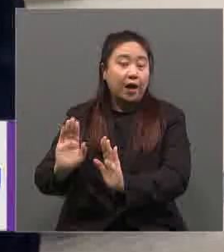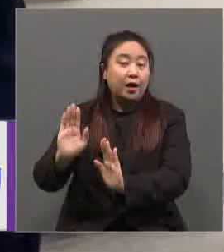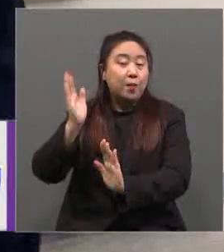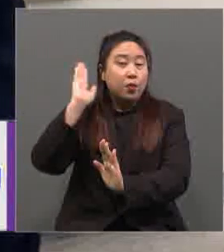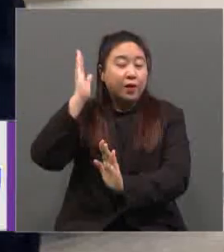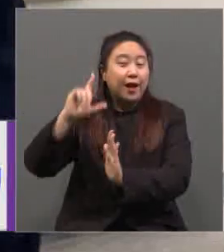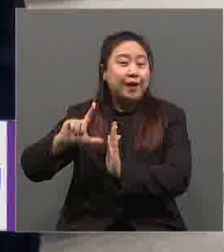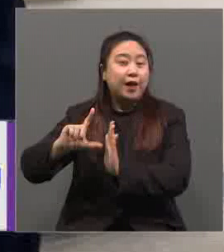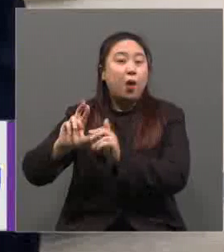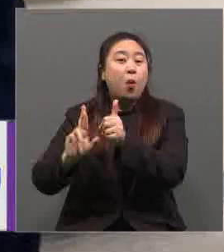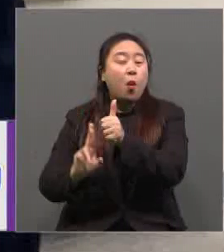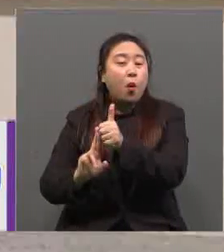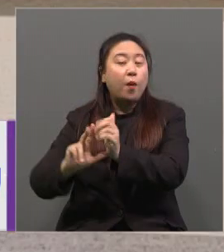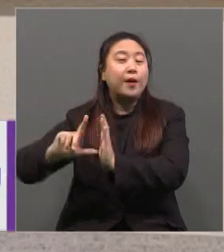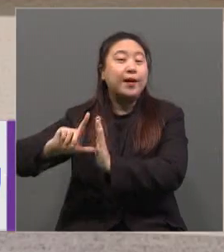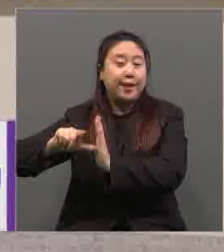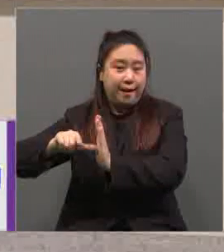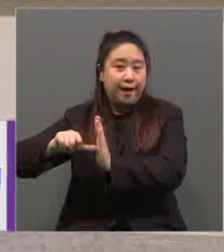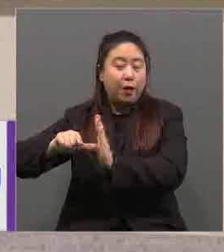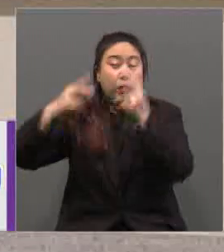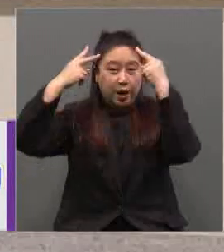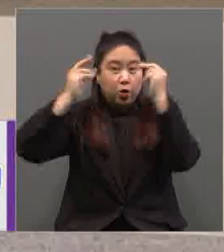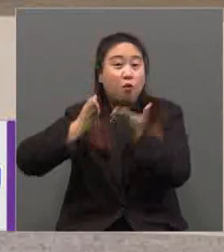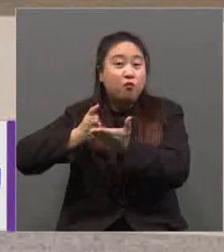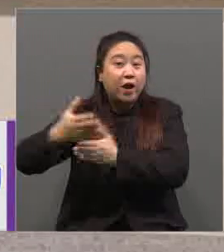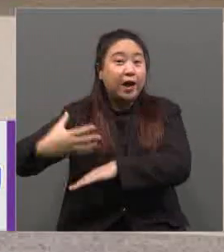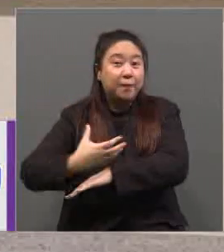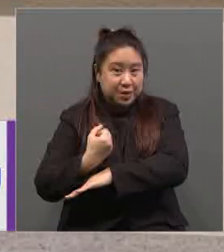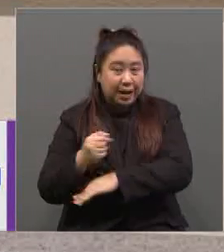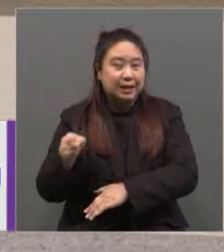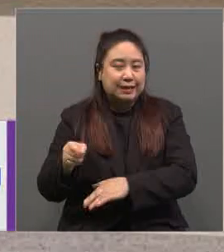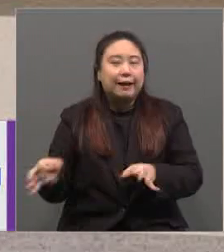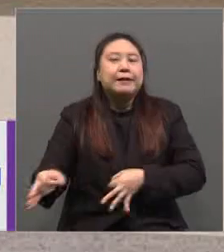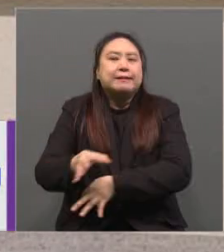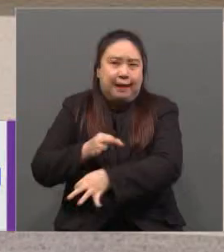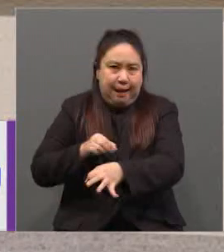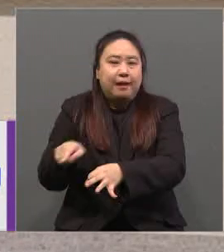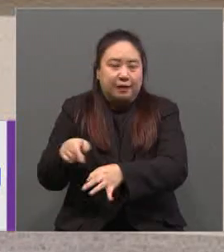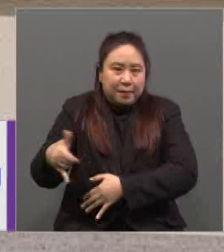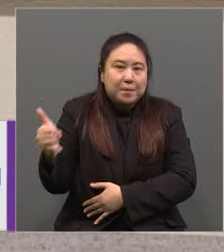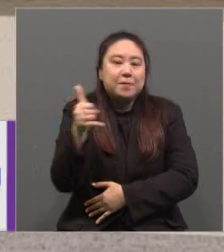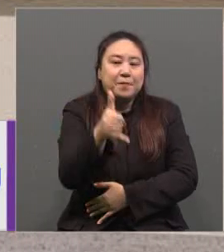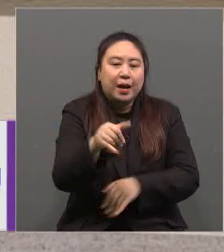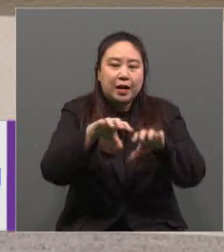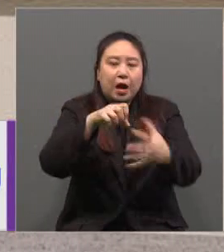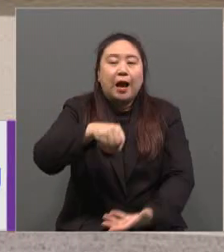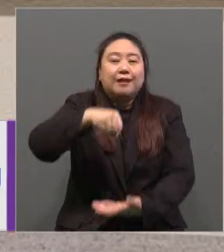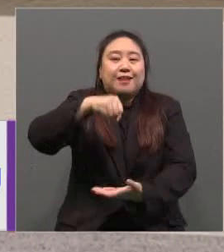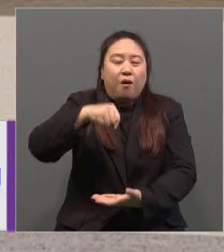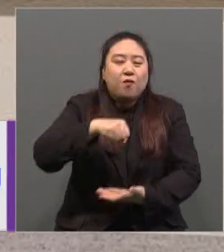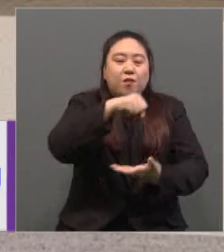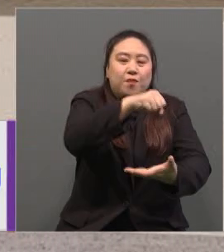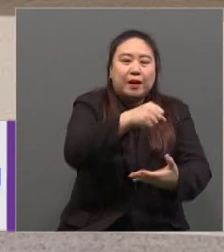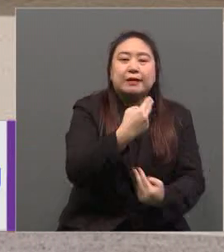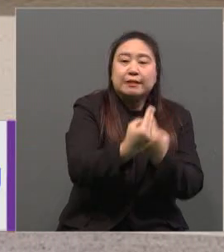ติเรขารองเลขาธิการนายกรัฐมนตรีฝ่ายการเมืองเป็นผู้แทนท่านนายกนำกระเช้าเข้าเยี่ยมให้กำลังใ